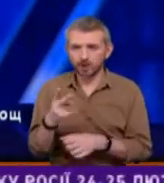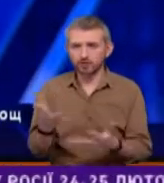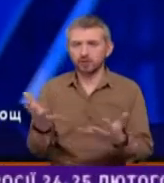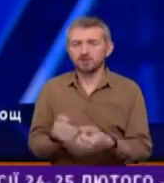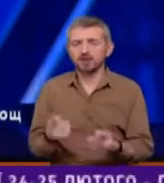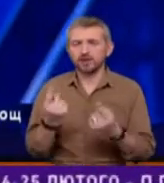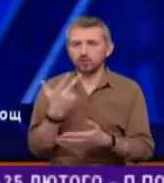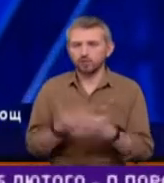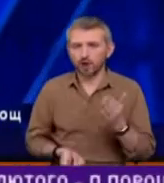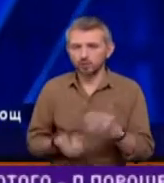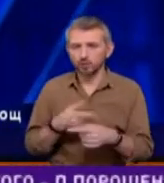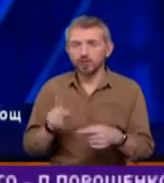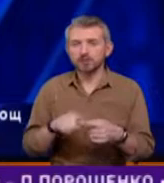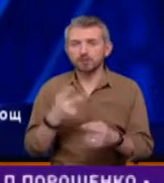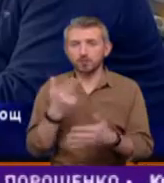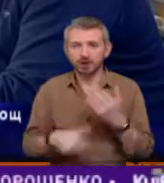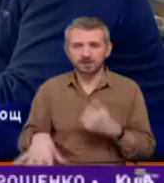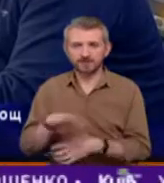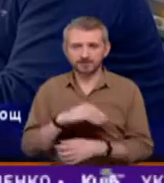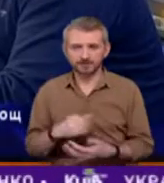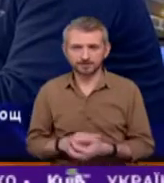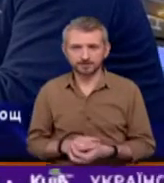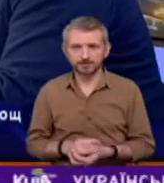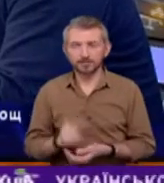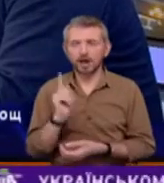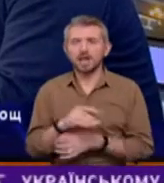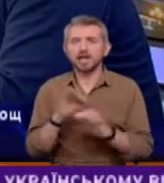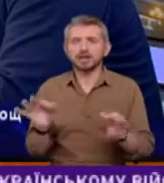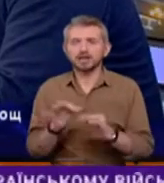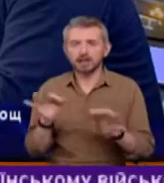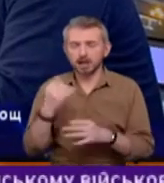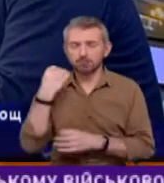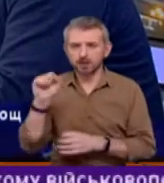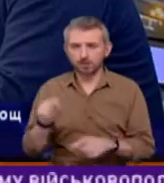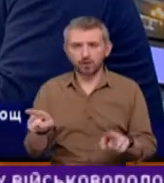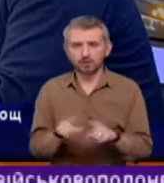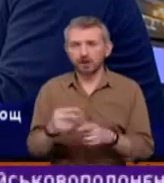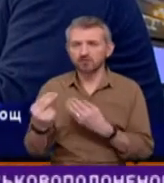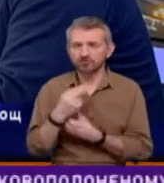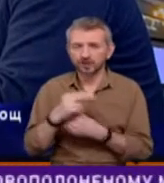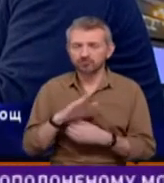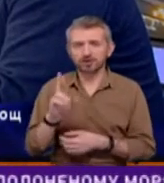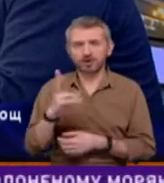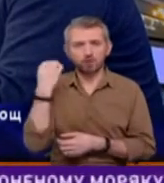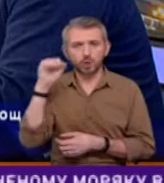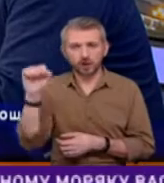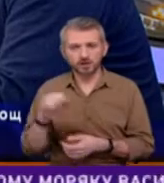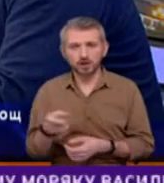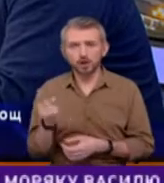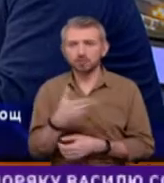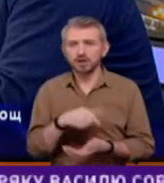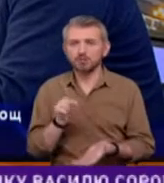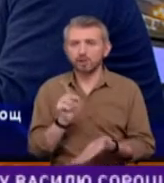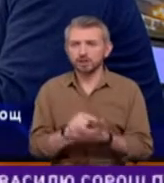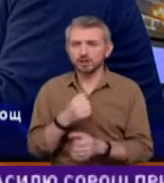поразку. І це поразка нас всіх. Але ніяка перемога так не вчить, як поразка. Тому ми повинні з того